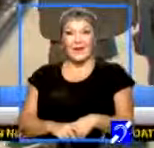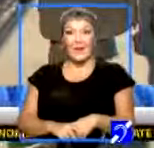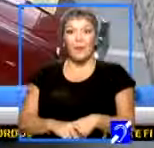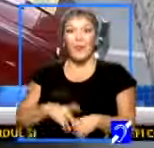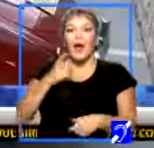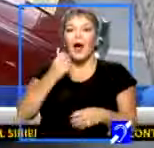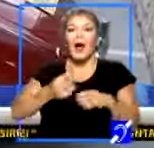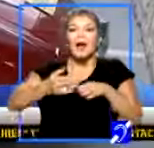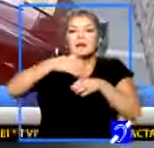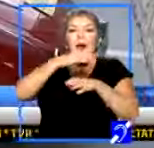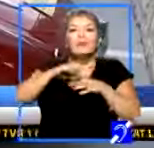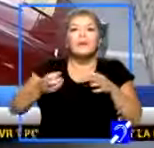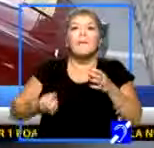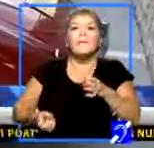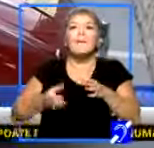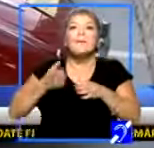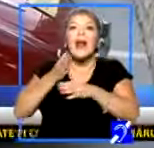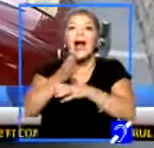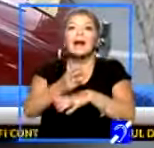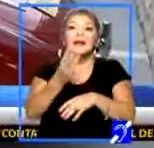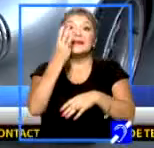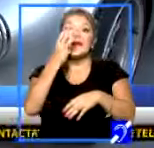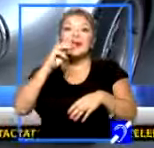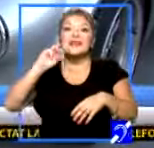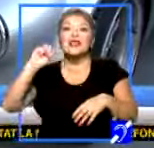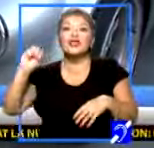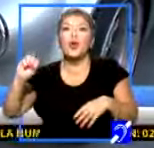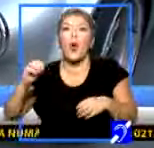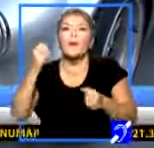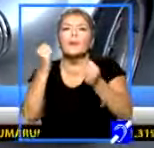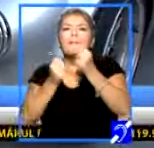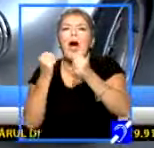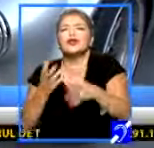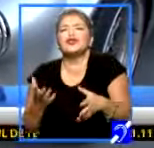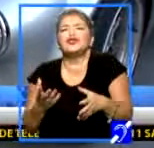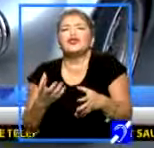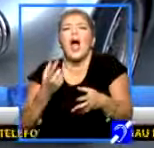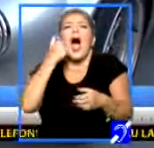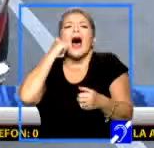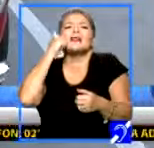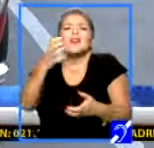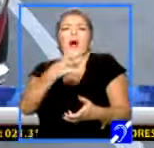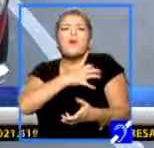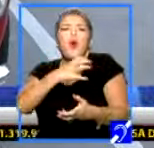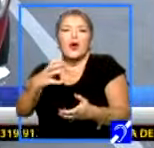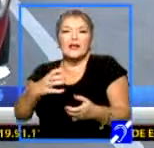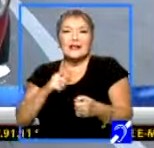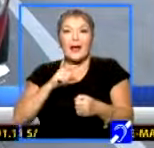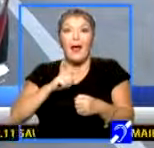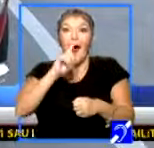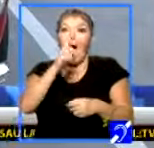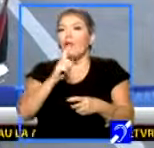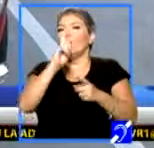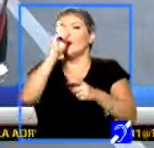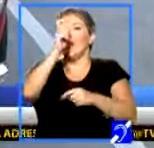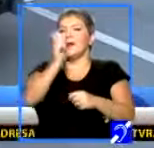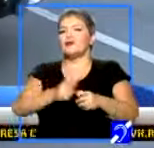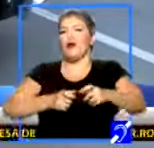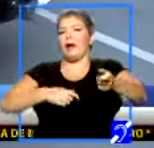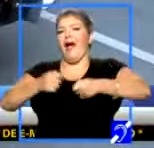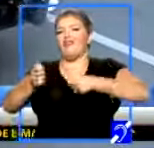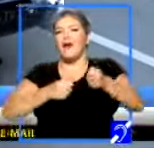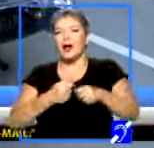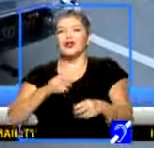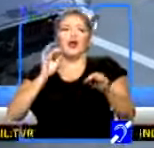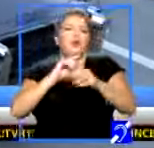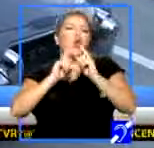La grila de start s-au aliniat 38 de mașini clasice, adevărate comori pentru colecționari. Bijuteriile pe patru roți aparțin unor oameni de afaceri și